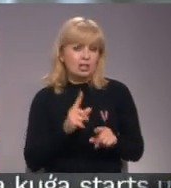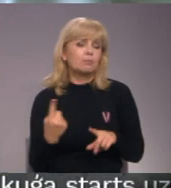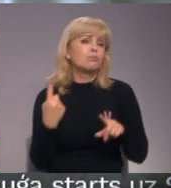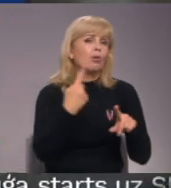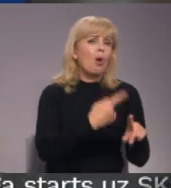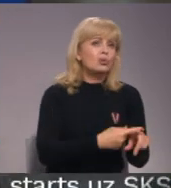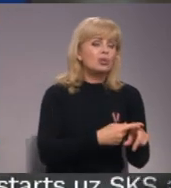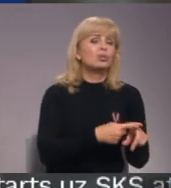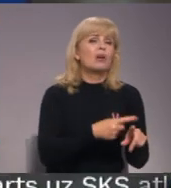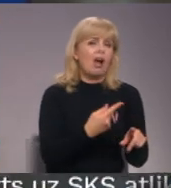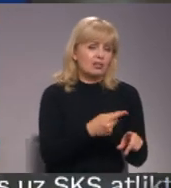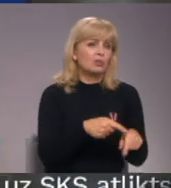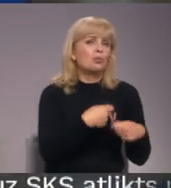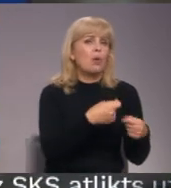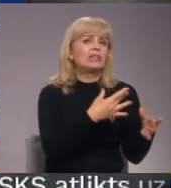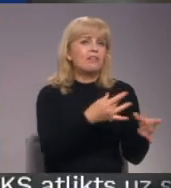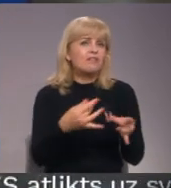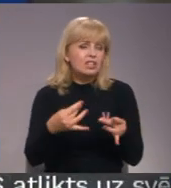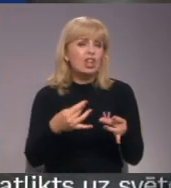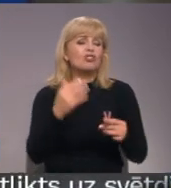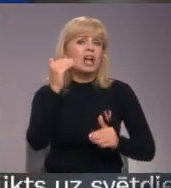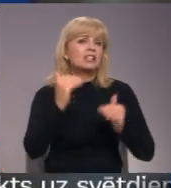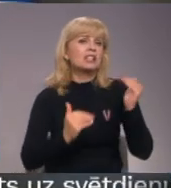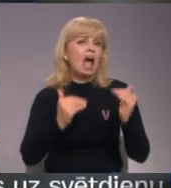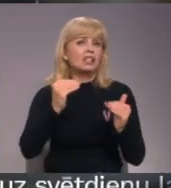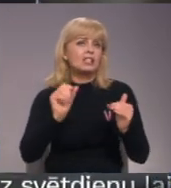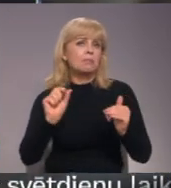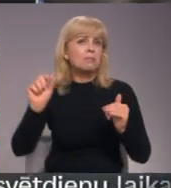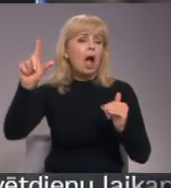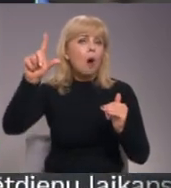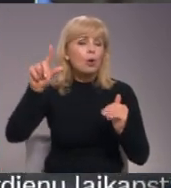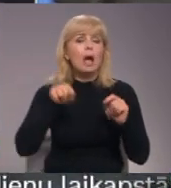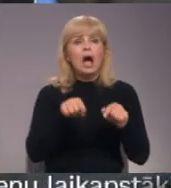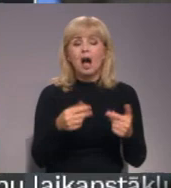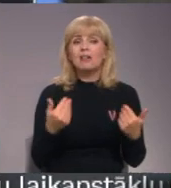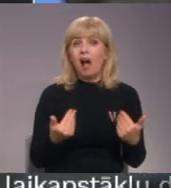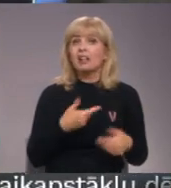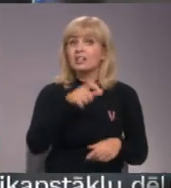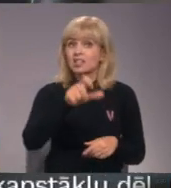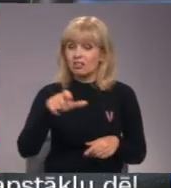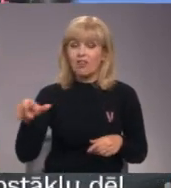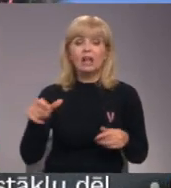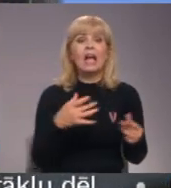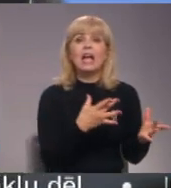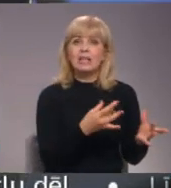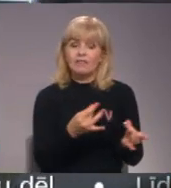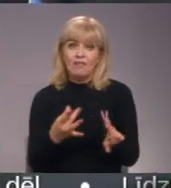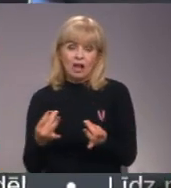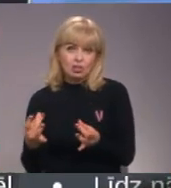gan inficēšanās statistikas pieaugumam, gan arī tiem reāliem cilvēkiem, kas inficējās, un